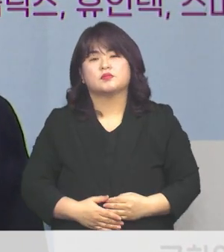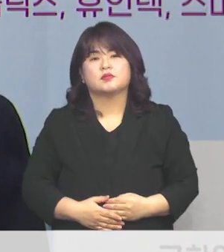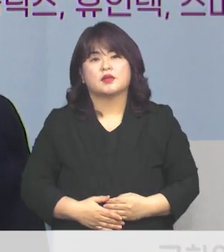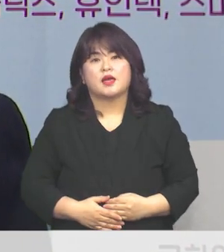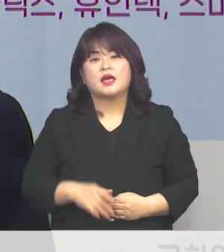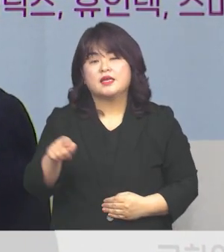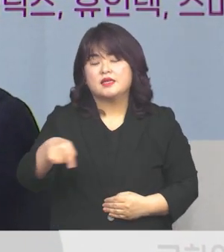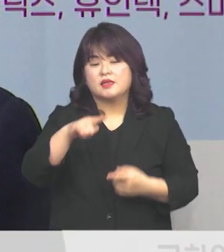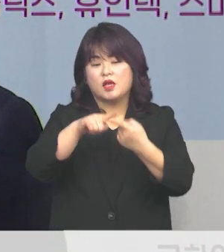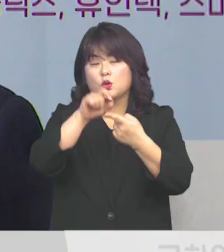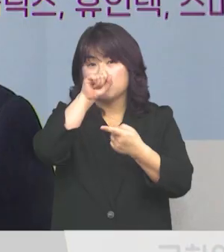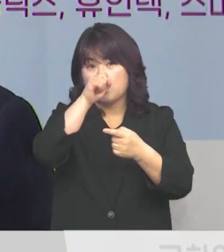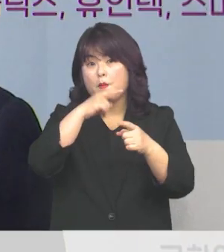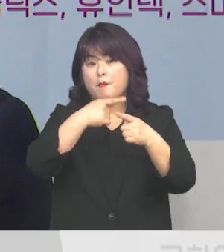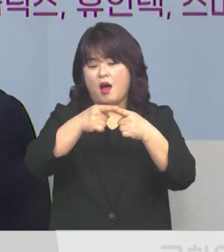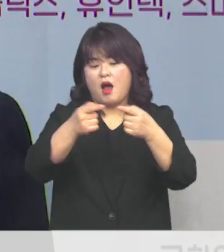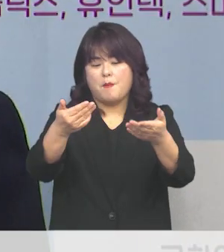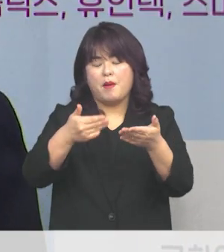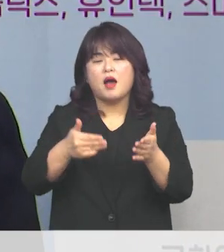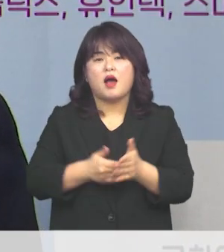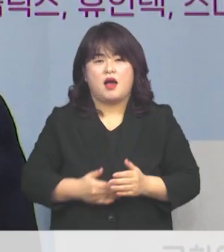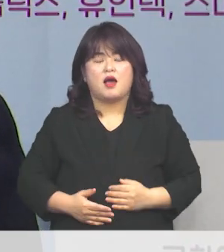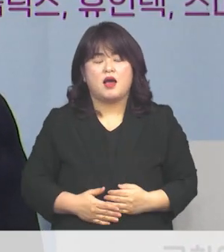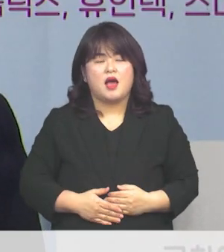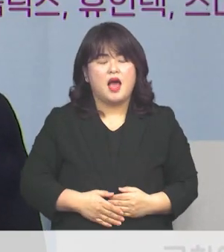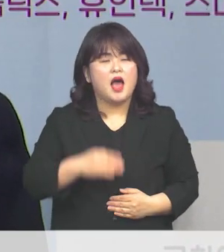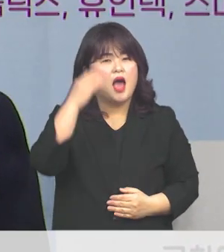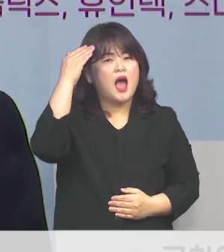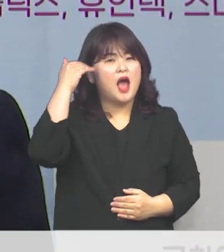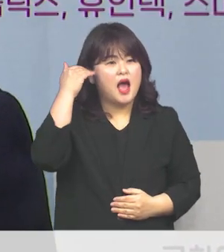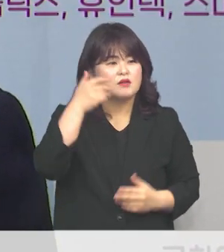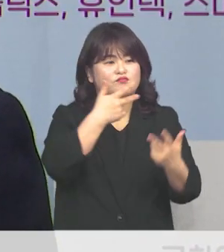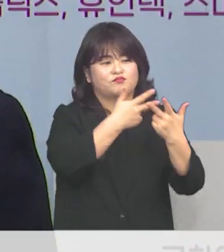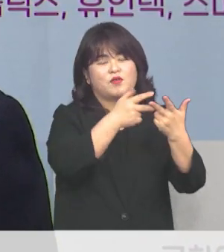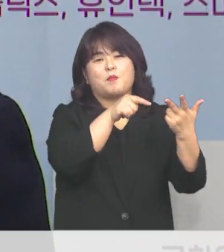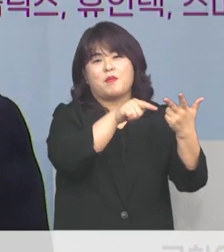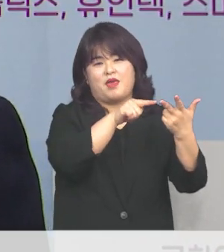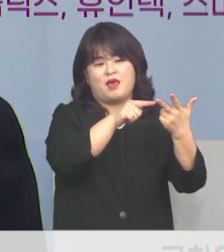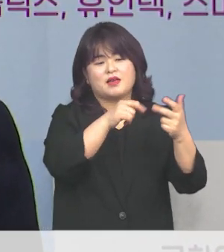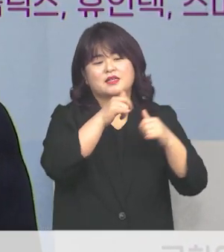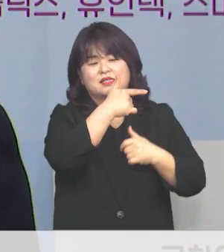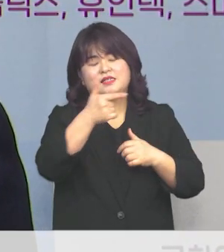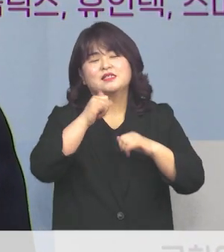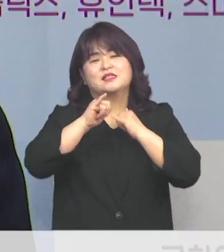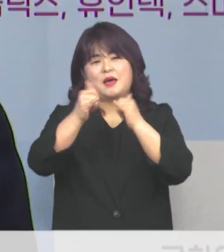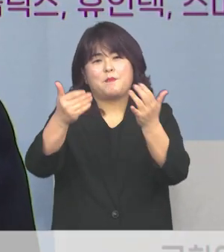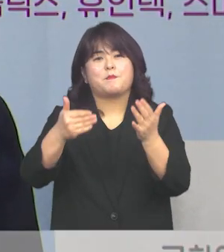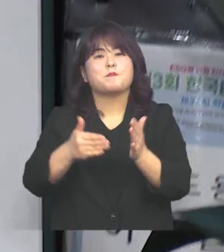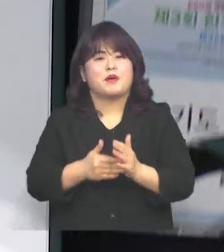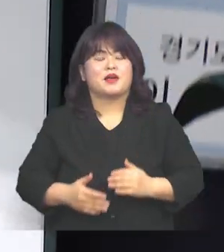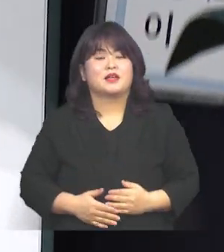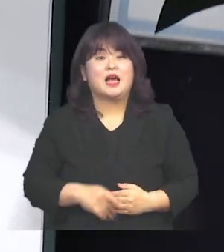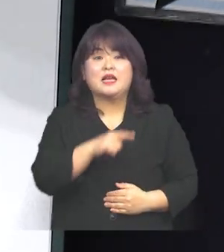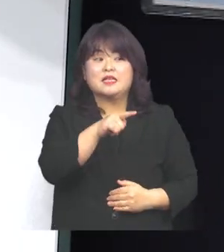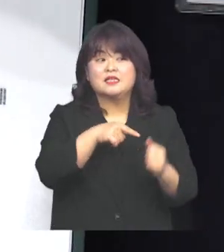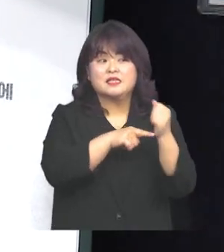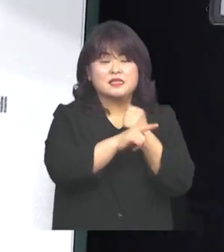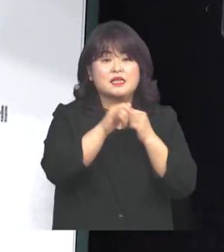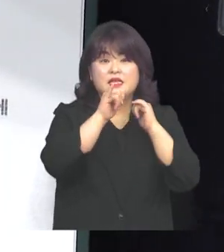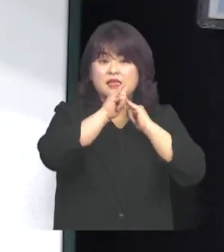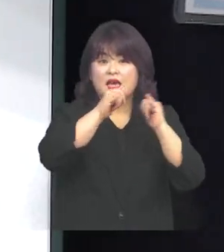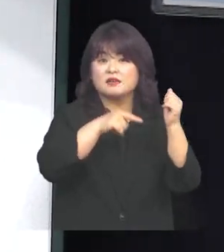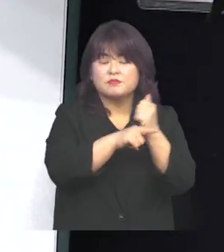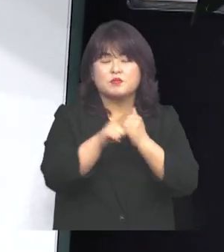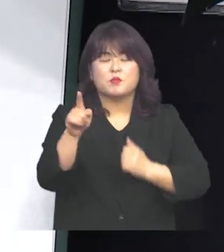이런 것들이 평가를 받아서 한국 ESG 학회에서 큰 상을 주셨다고 생각합니다. 한편